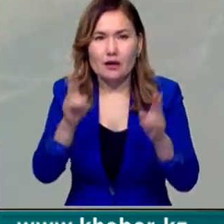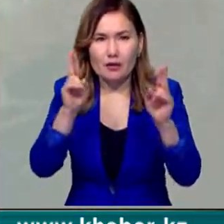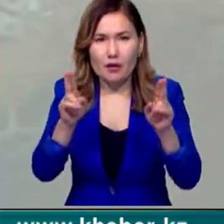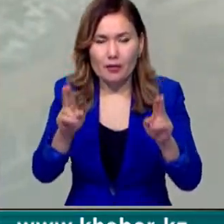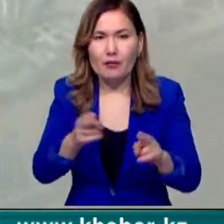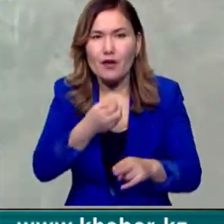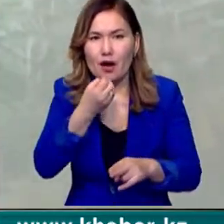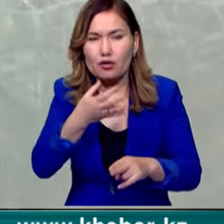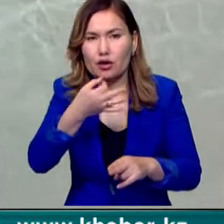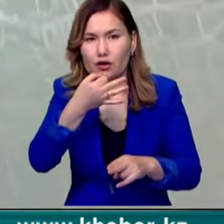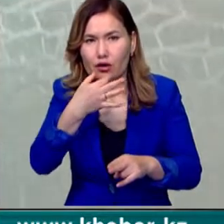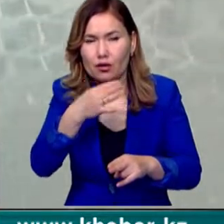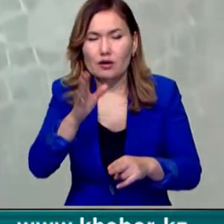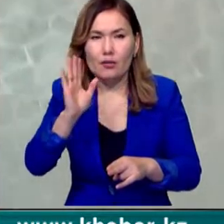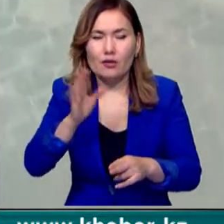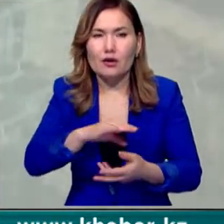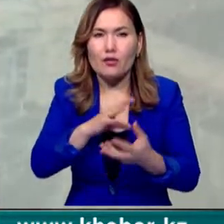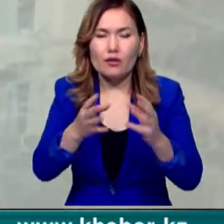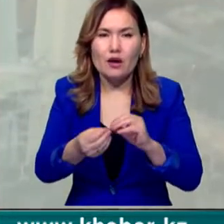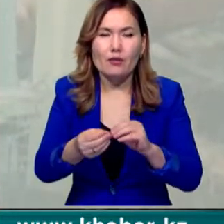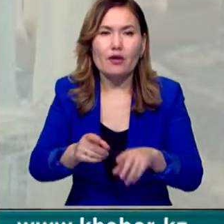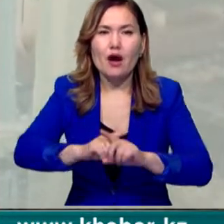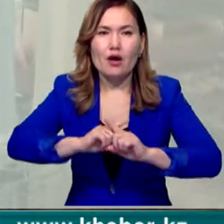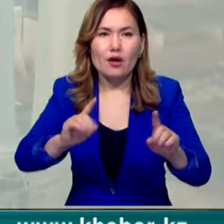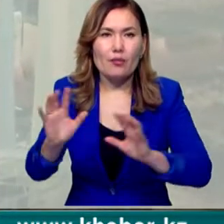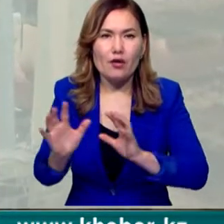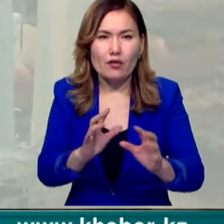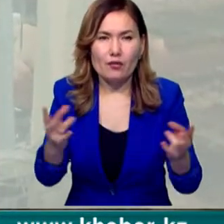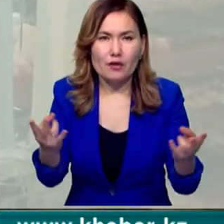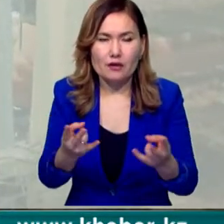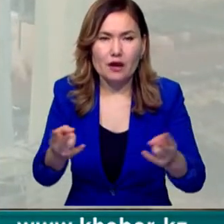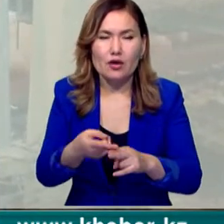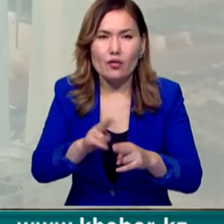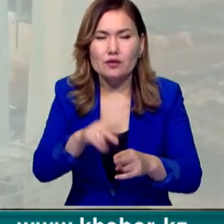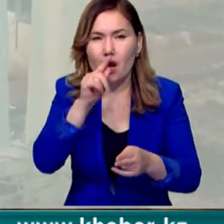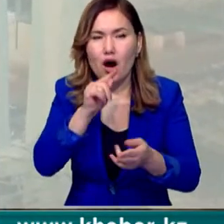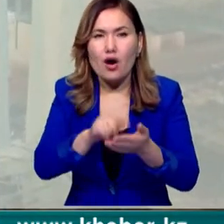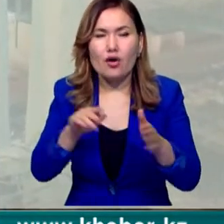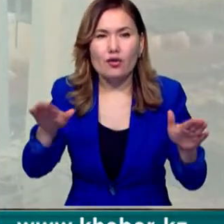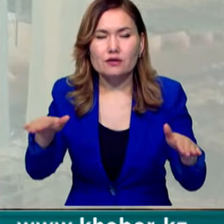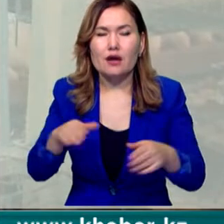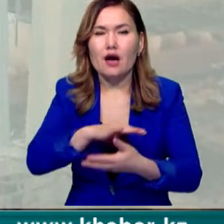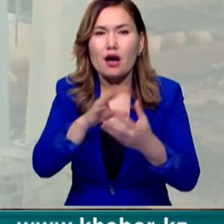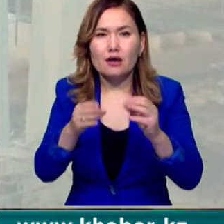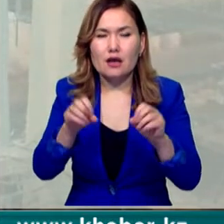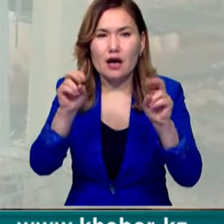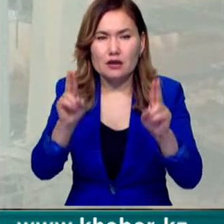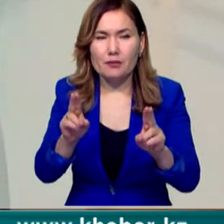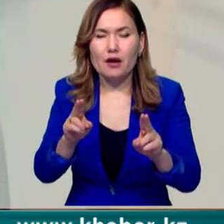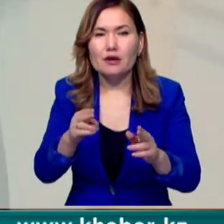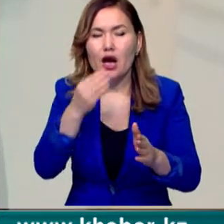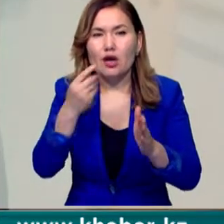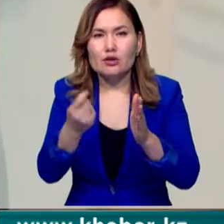келетін болсақ, бұл өзі нәзік, әрі ерекше күтімді қажет етеді бұған. Бұған да со арнайы өзінің жемін